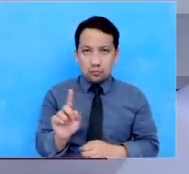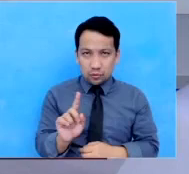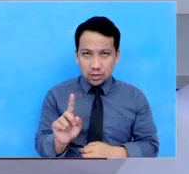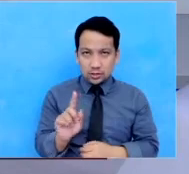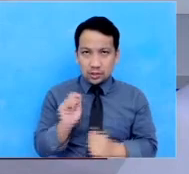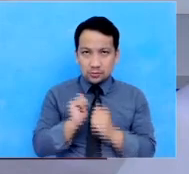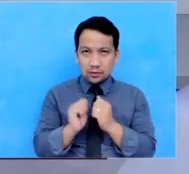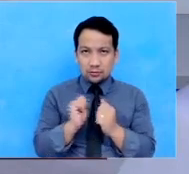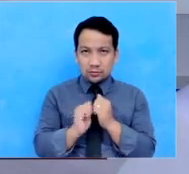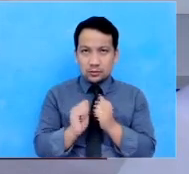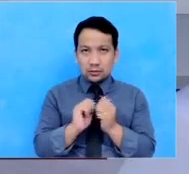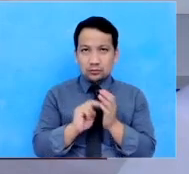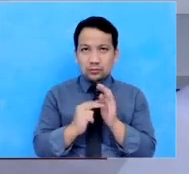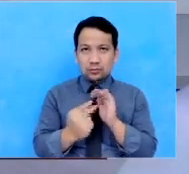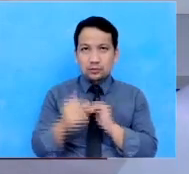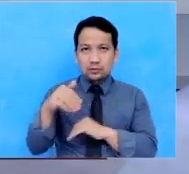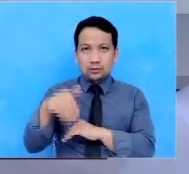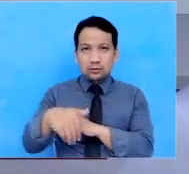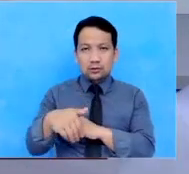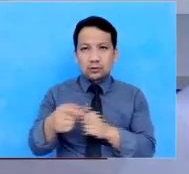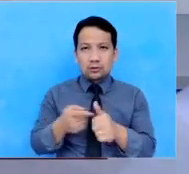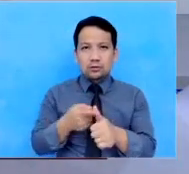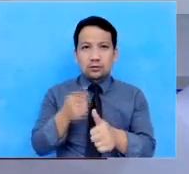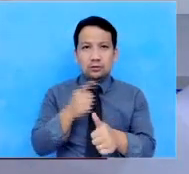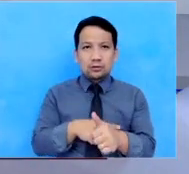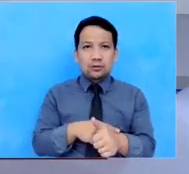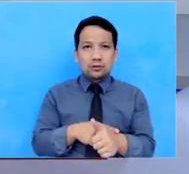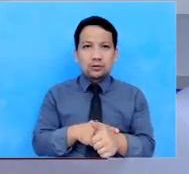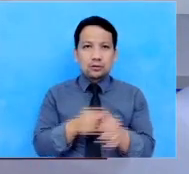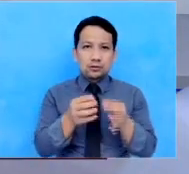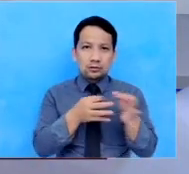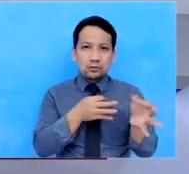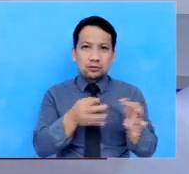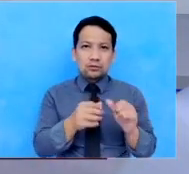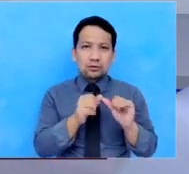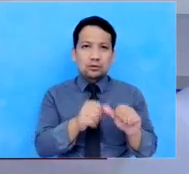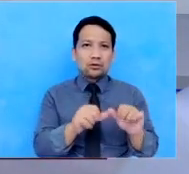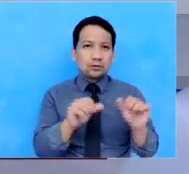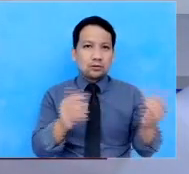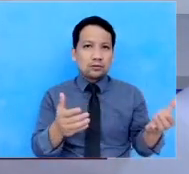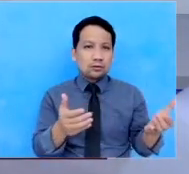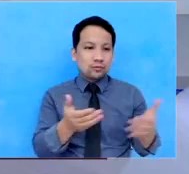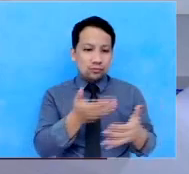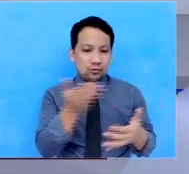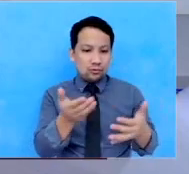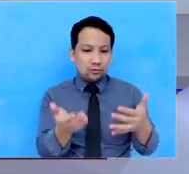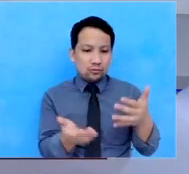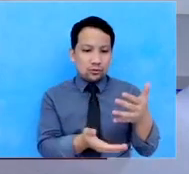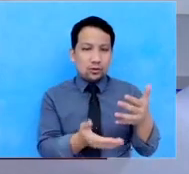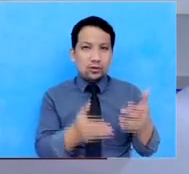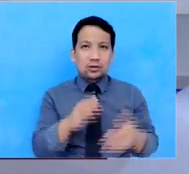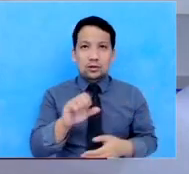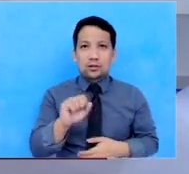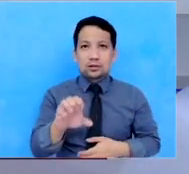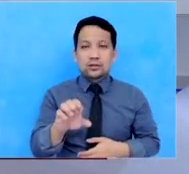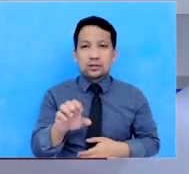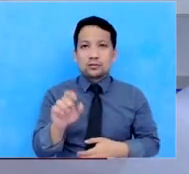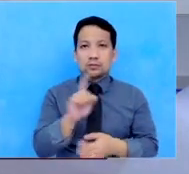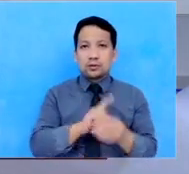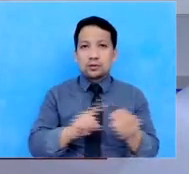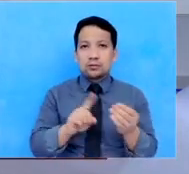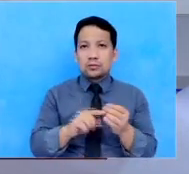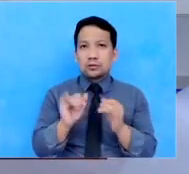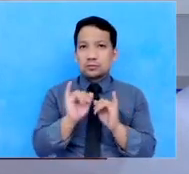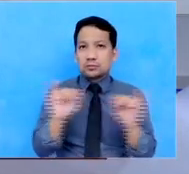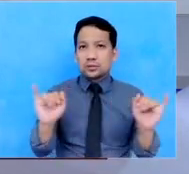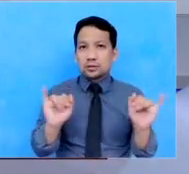ipapaliwanag natin ngayong gabi. Pero una po sa lahat, isa po ang paglilinaw. Wala pa pong kasong nakahain laban kay Bantag o yung ibang akusado sa